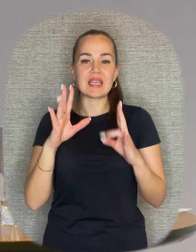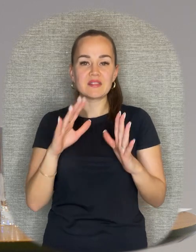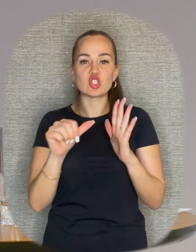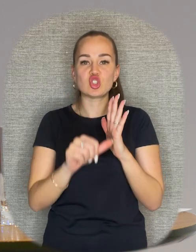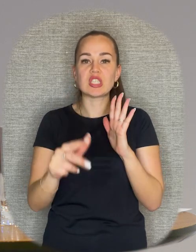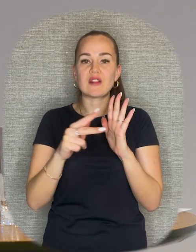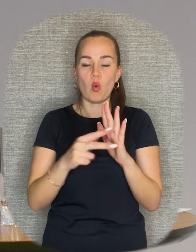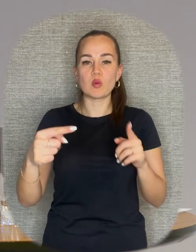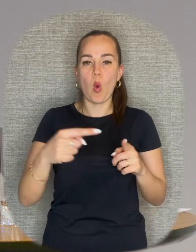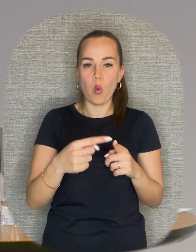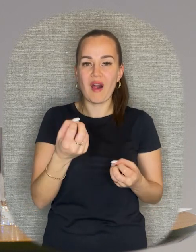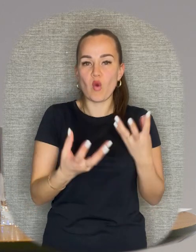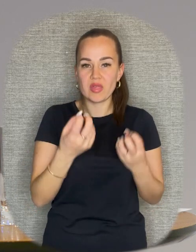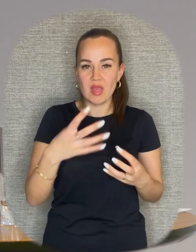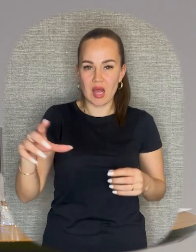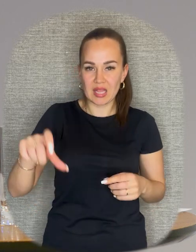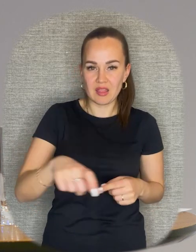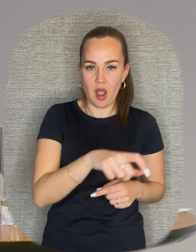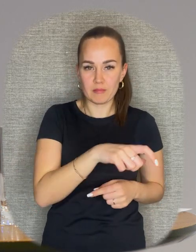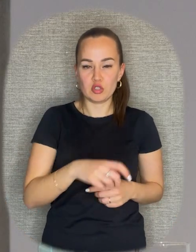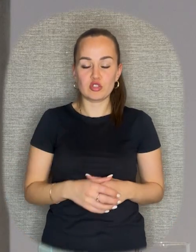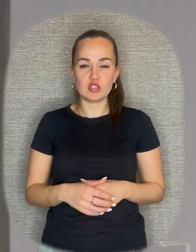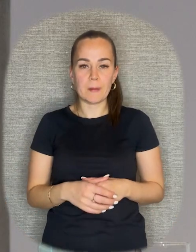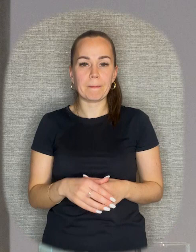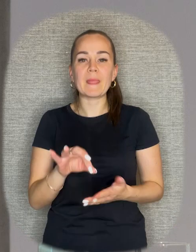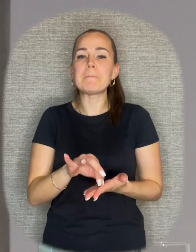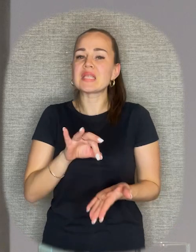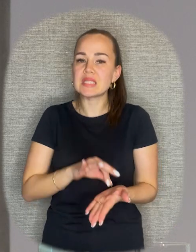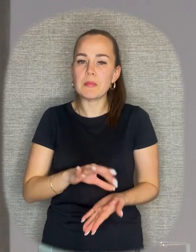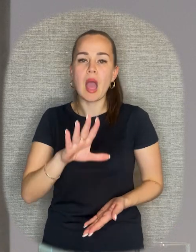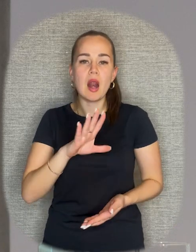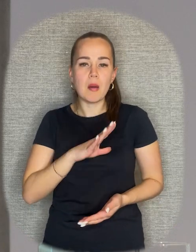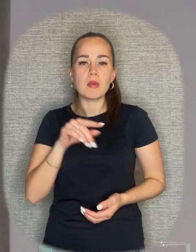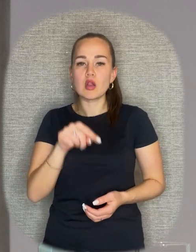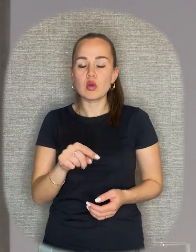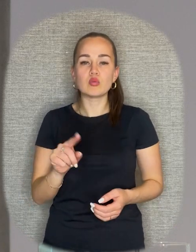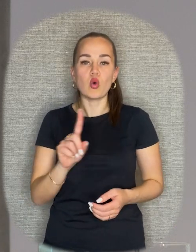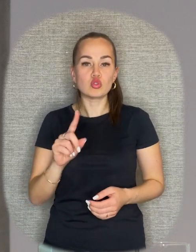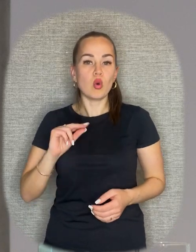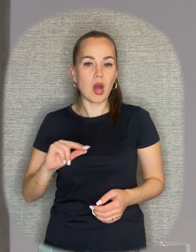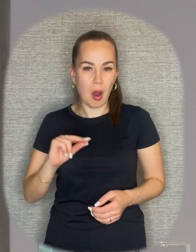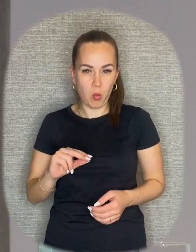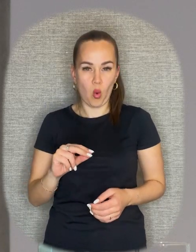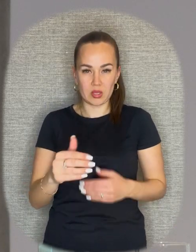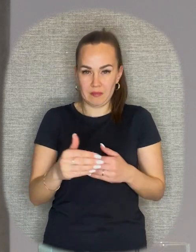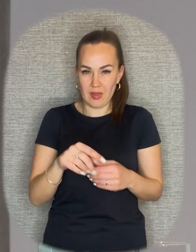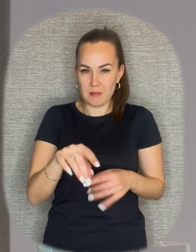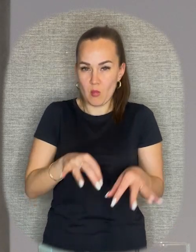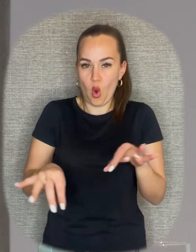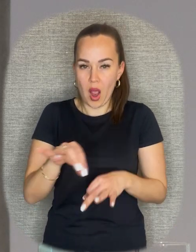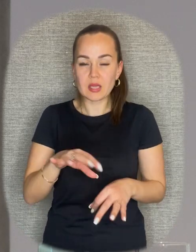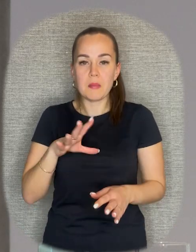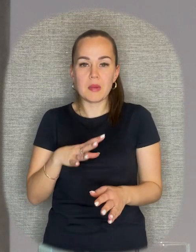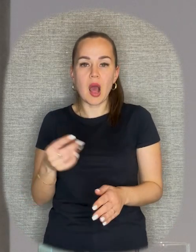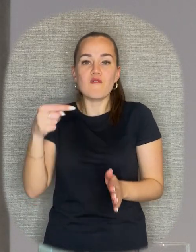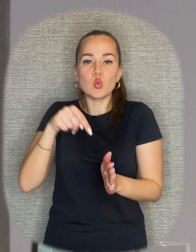68 на углу с набережной Фонтанки принципиальное значение имело также то что работа